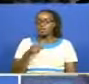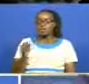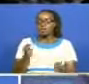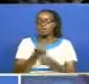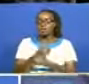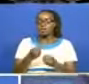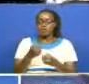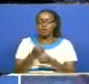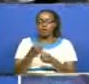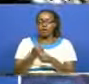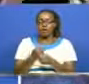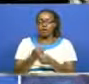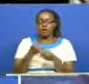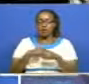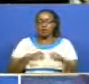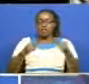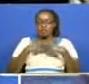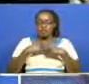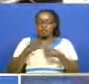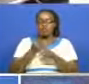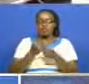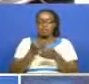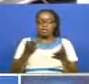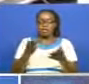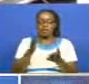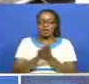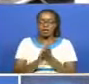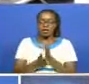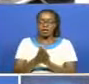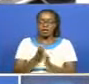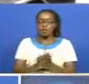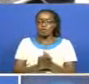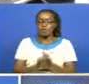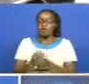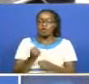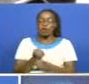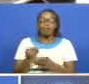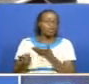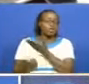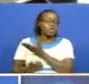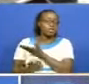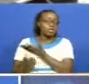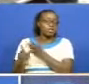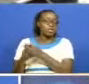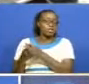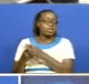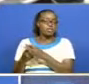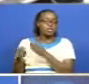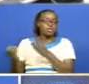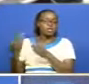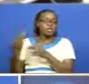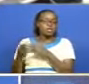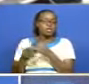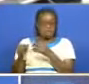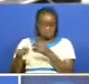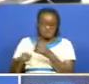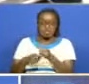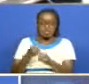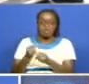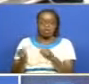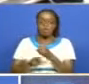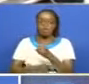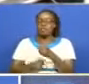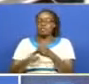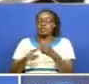doesn't have the capacity to do this work. Kazi katika uwanja huo ulianza mwezi Juni mwaka huu baada